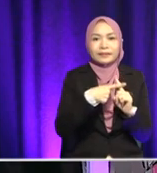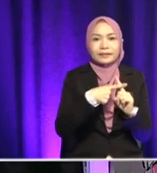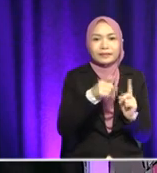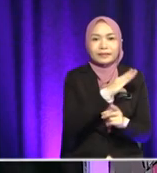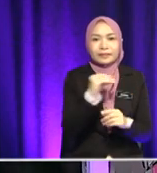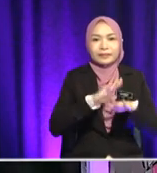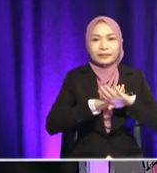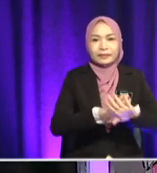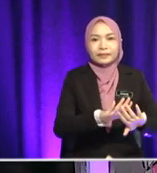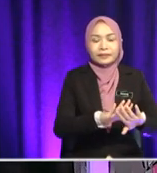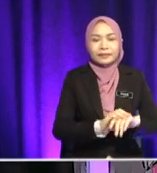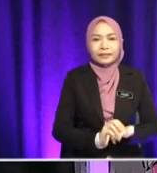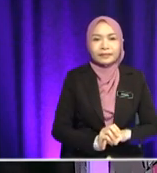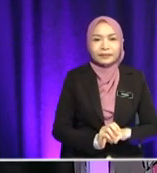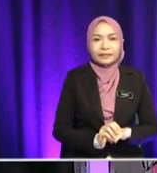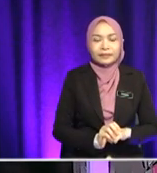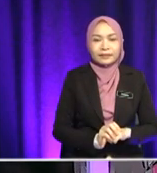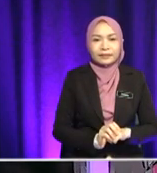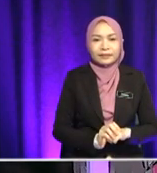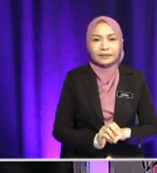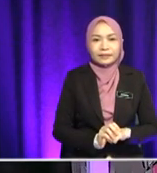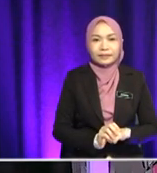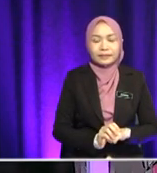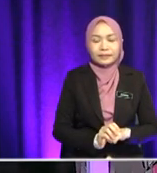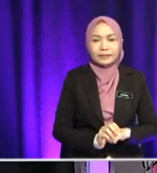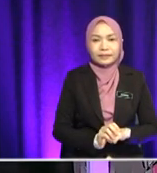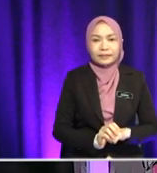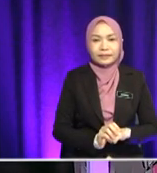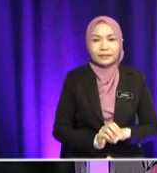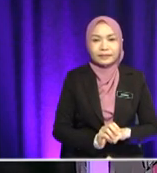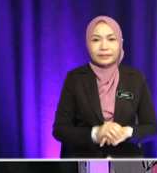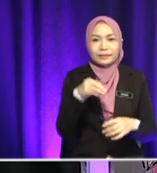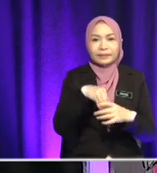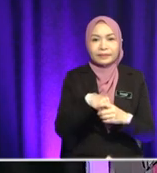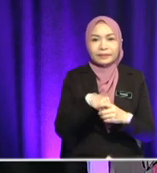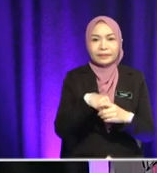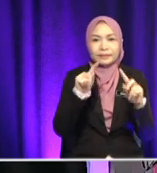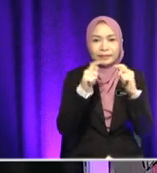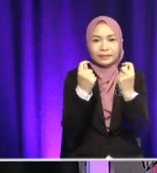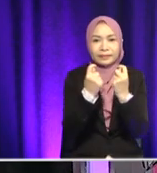penerapan melibatkan Magic topik begini biasanya dalam kata satu lagi